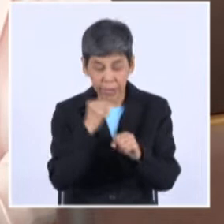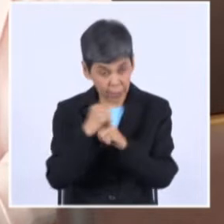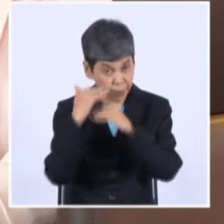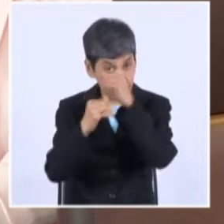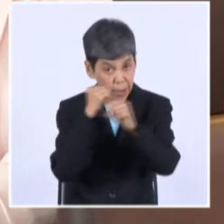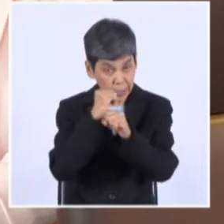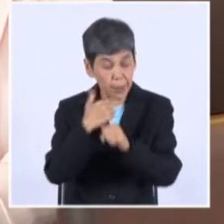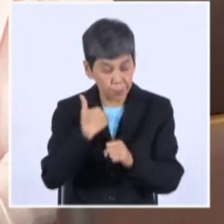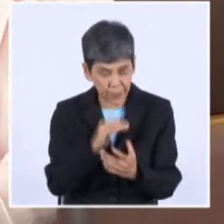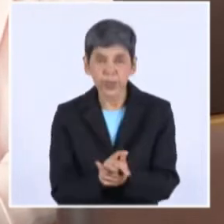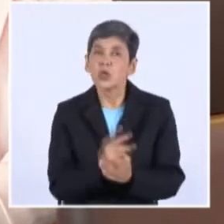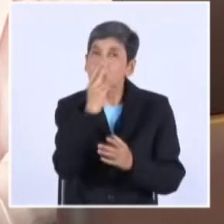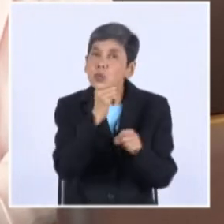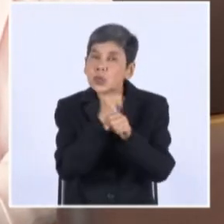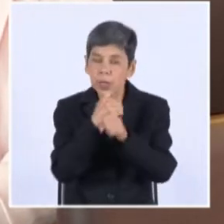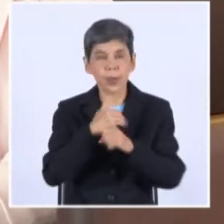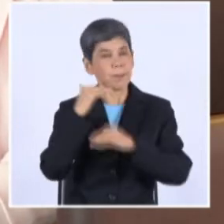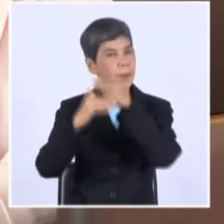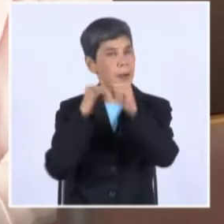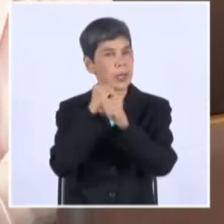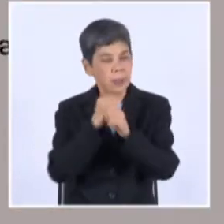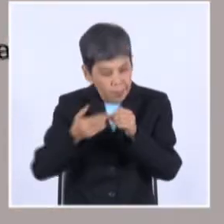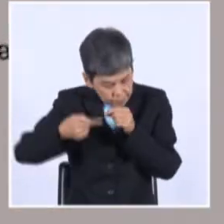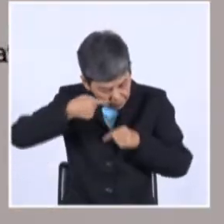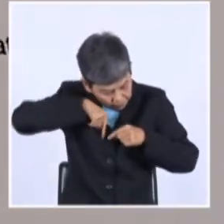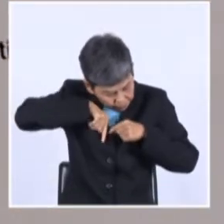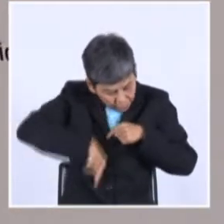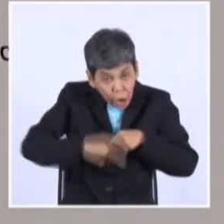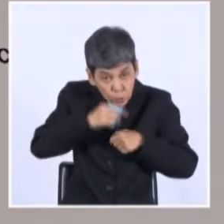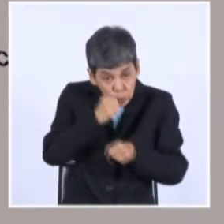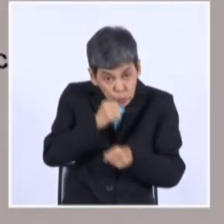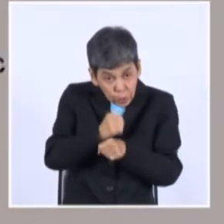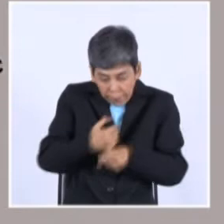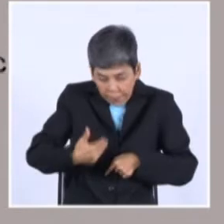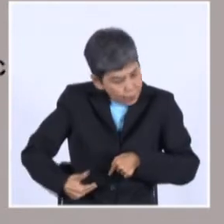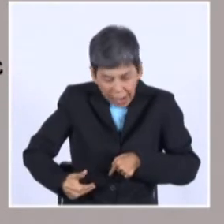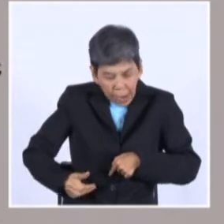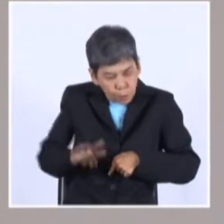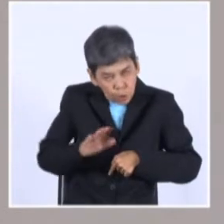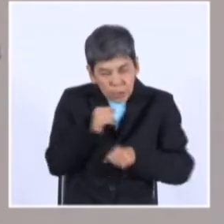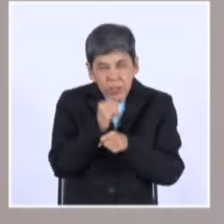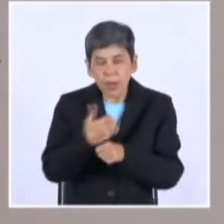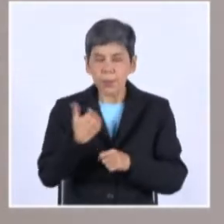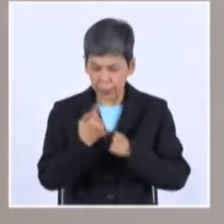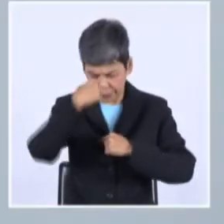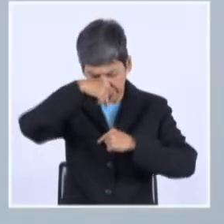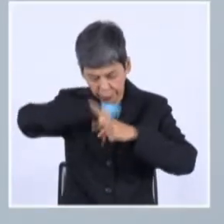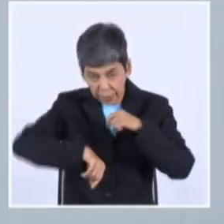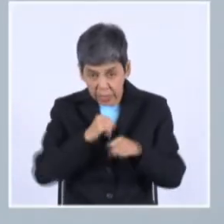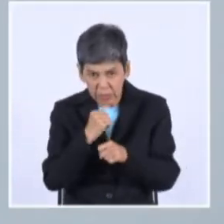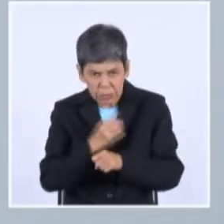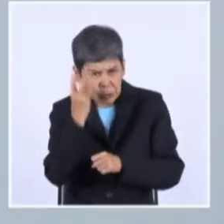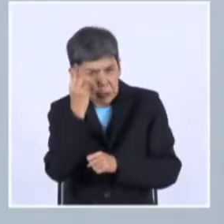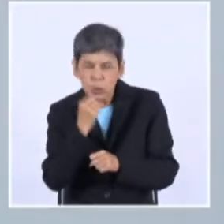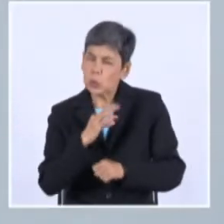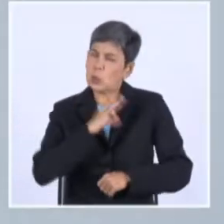าต่อมาเรียกว่าหัตถการการส่องกล้องท่อน้ำดีโดยไม่มีการผ่าตัดก็ตามแต่ก็ยังไม่ทำให้คนไข้มีความสะดว